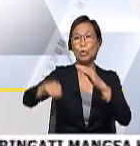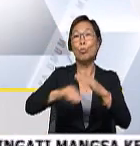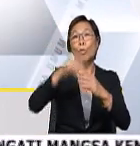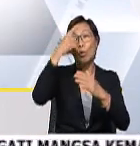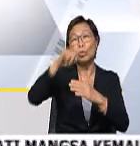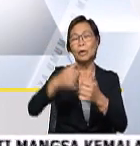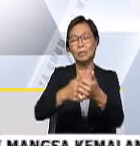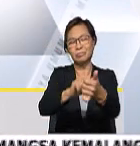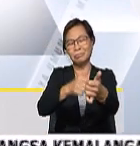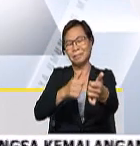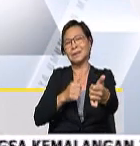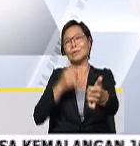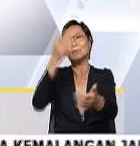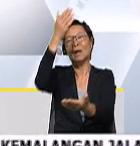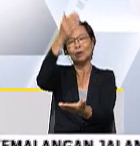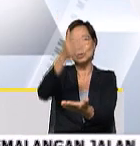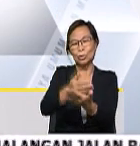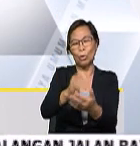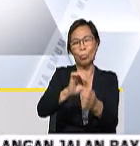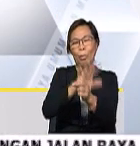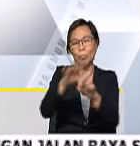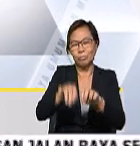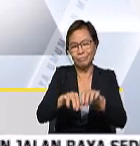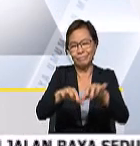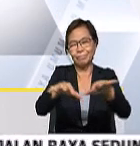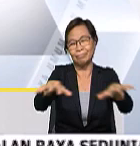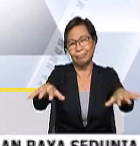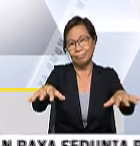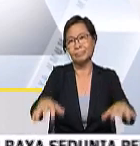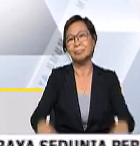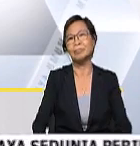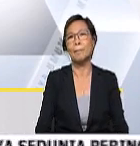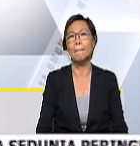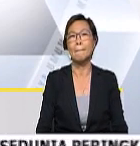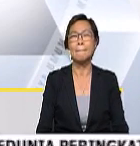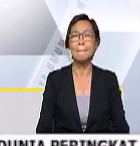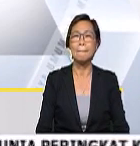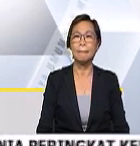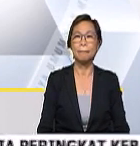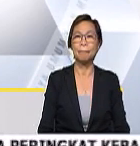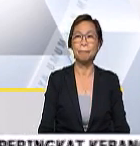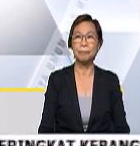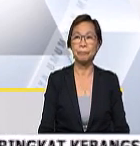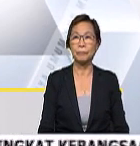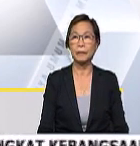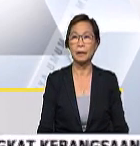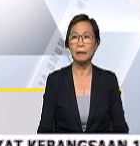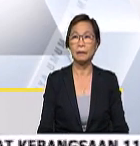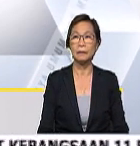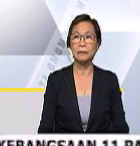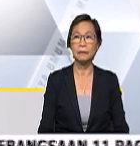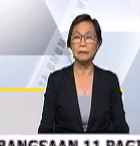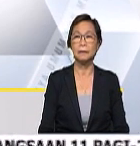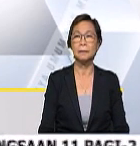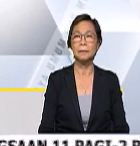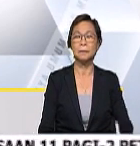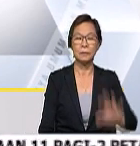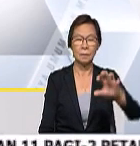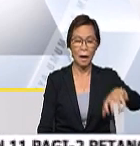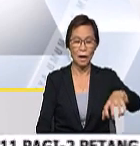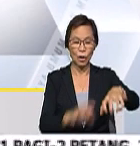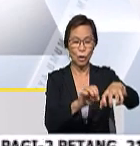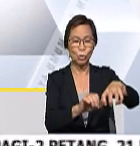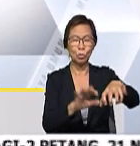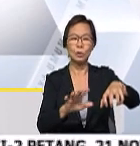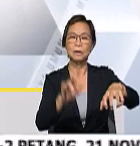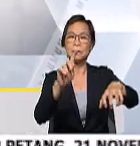untuk mengelak serta membendung berlakunya penularan COVID-19. Baik, bagi kawasan